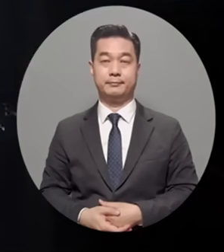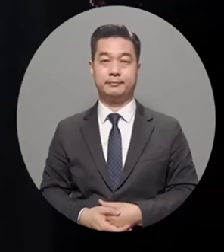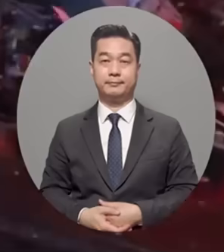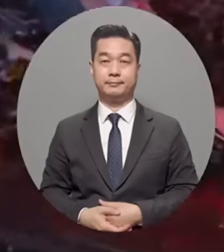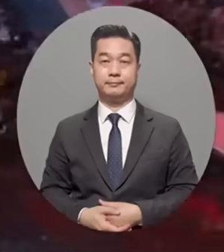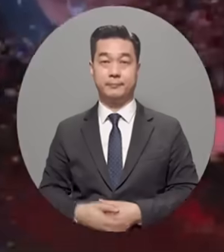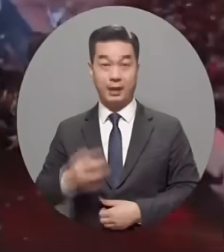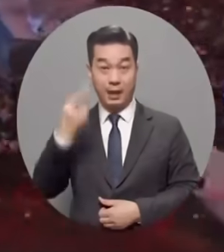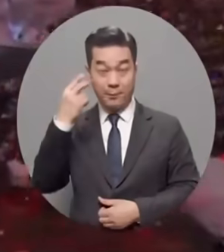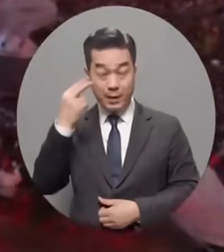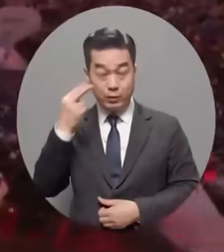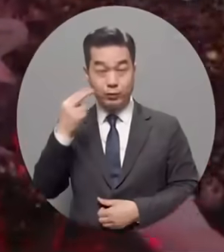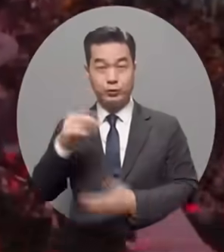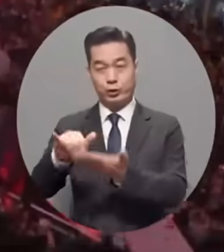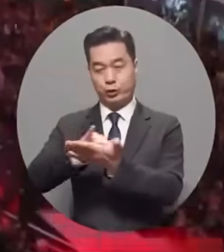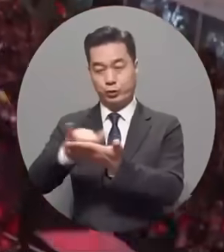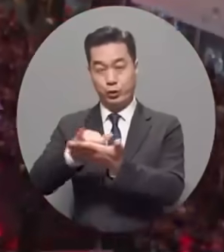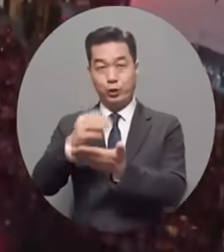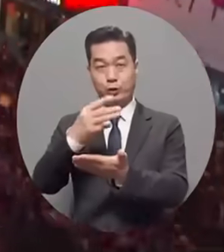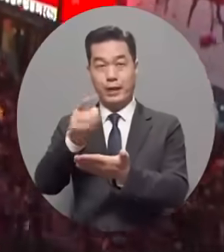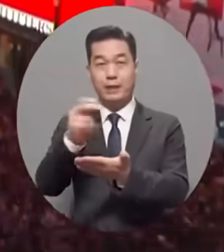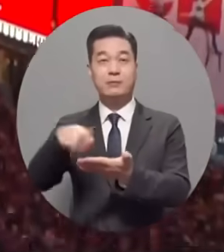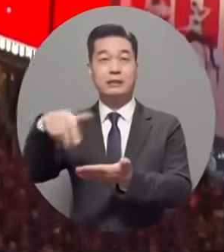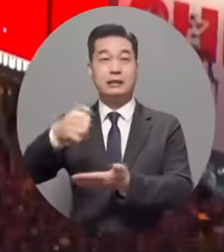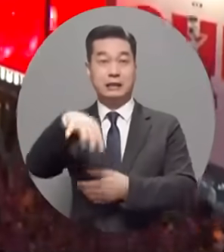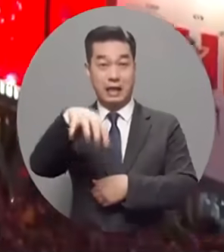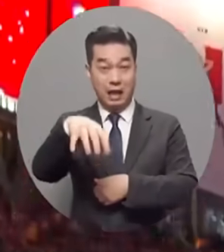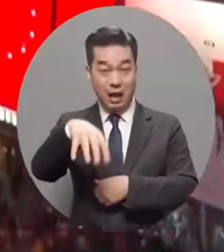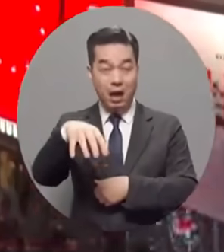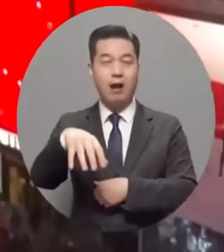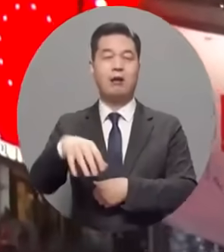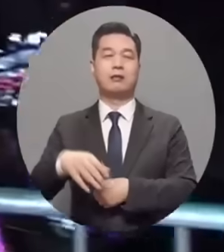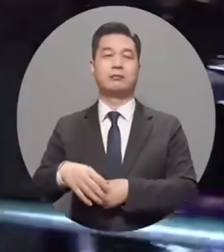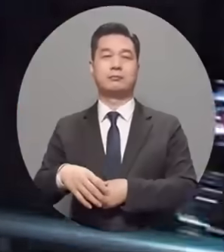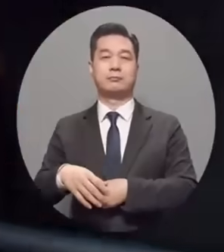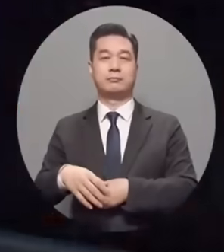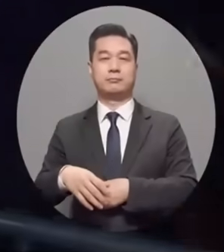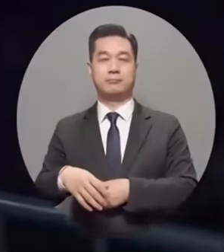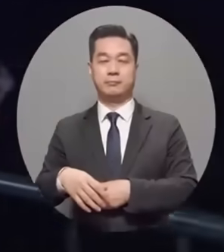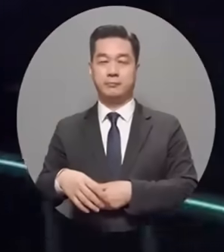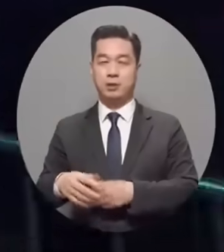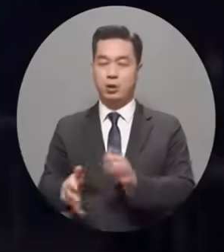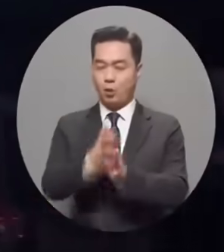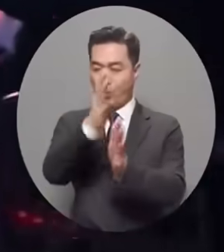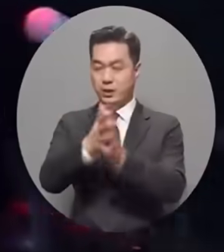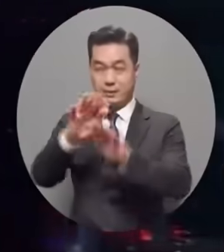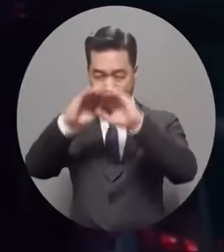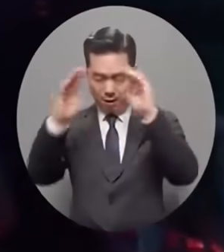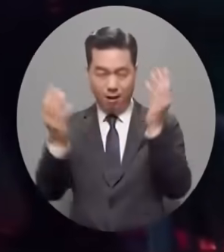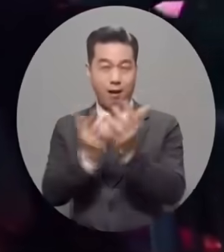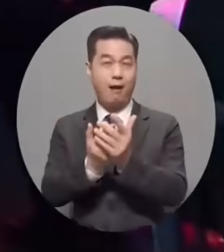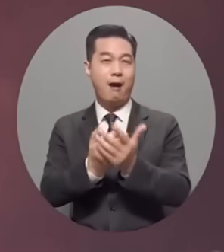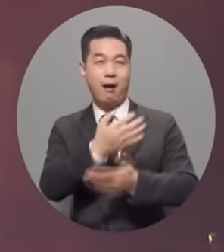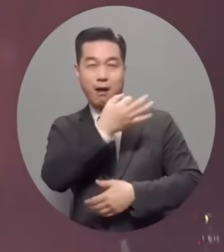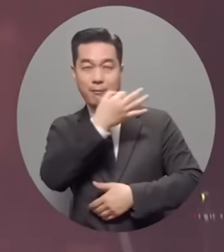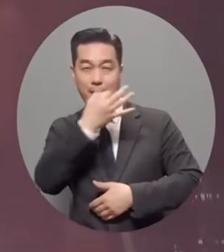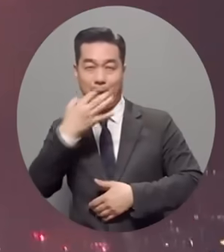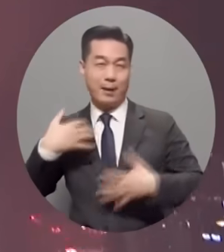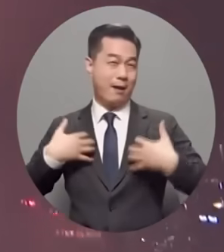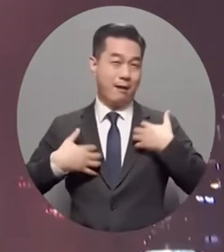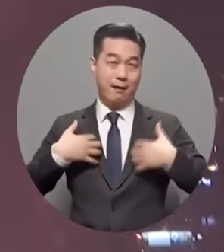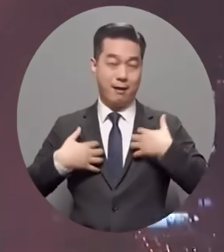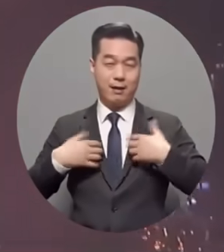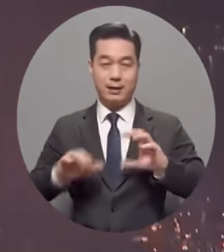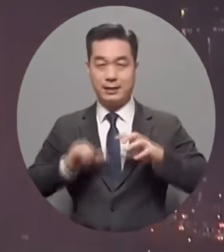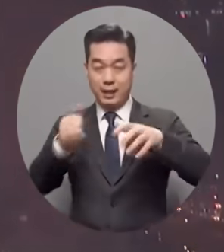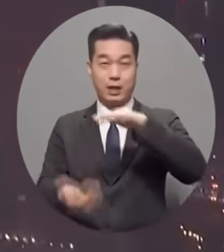미국 뉴욕 타임스 스퀘어에서도 100년 전통의 볼드롭 행사가 열려 도시 전체가 들썩였습니다. 세계 최고층